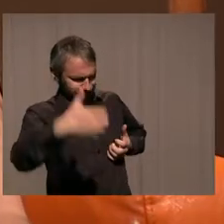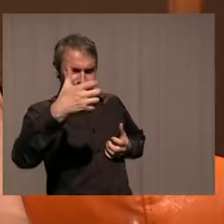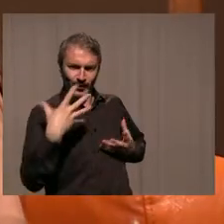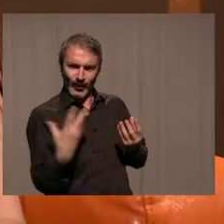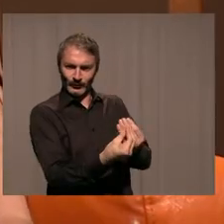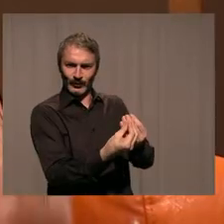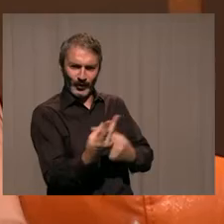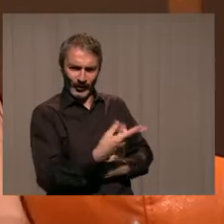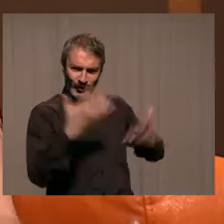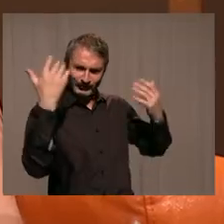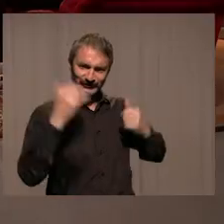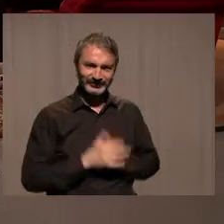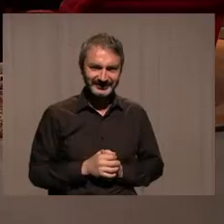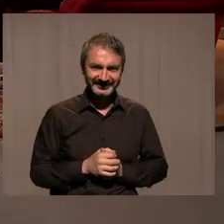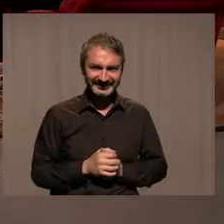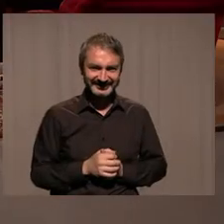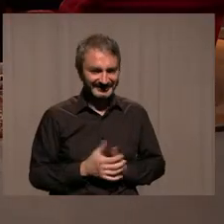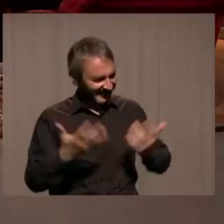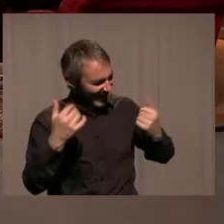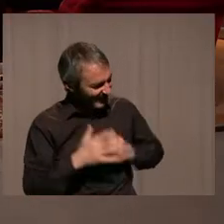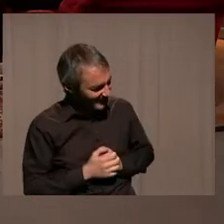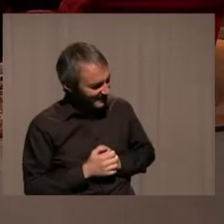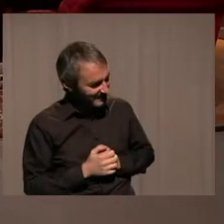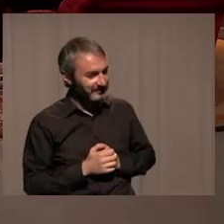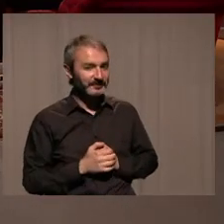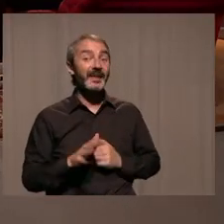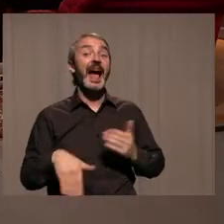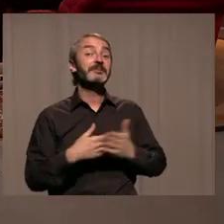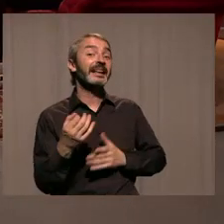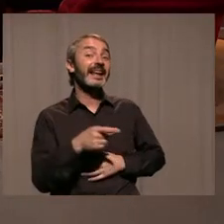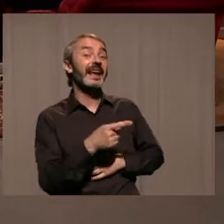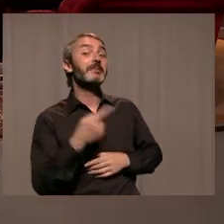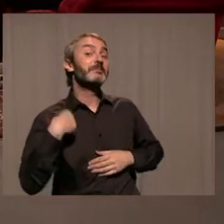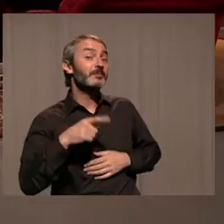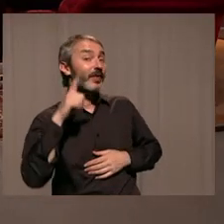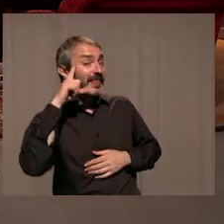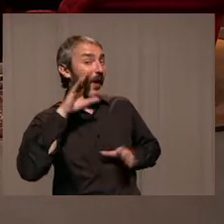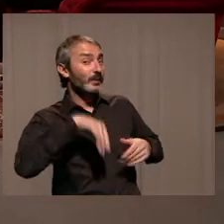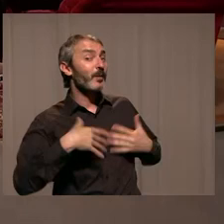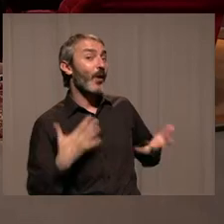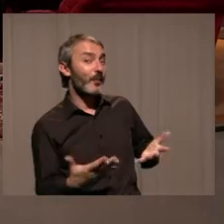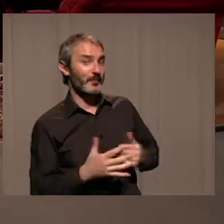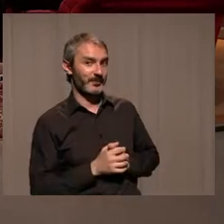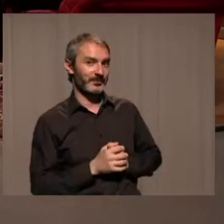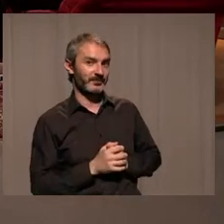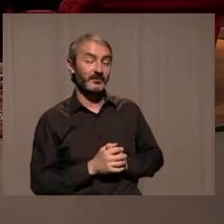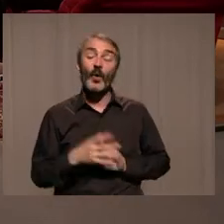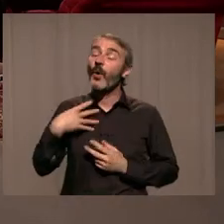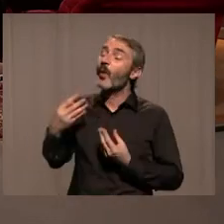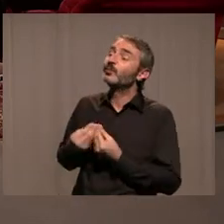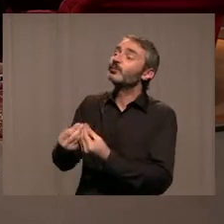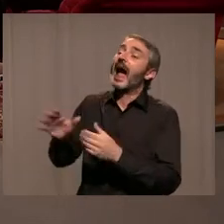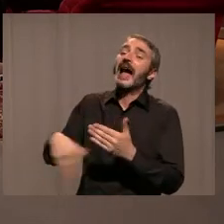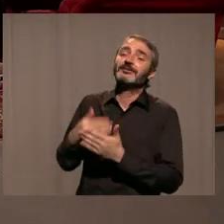adverbi aquí sobrava. I així fins a l'últim dia de les nostres vides. Així m'agrada. Oh, no, no, això també... No